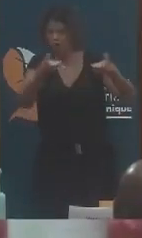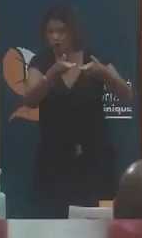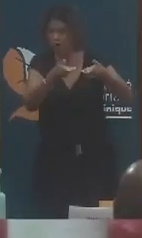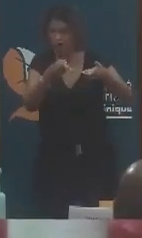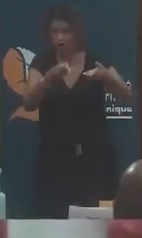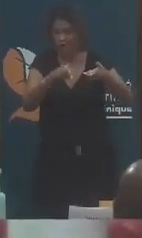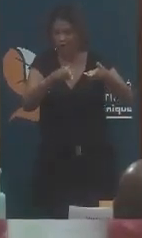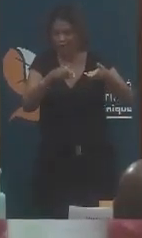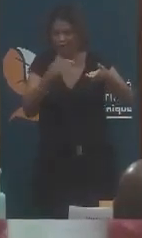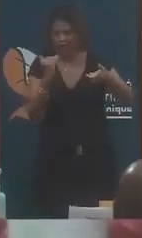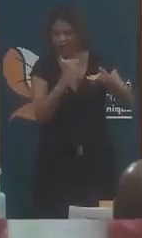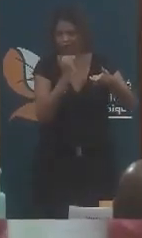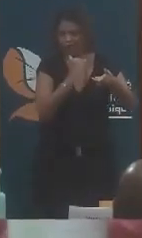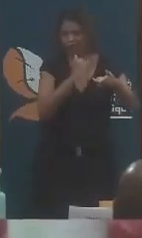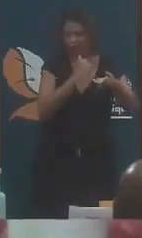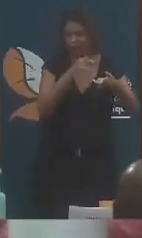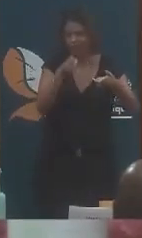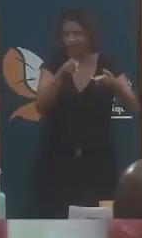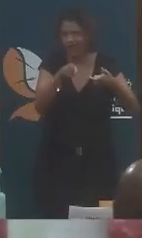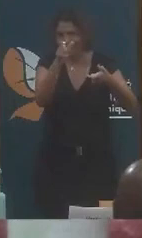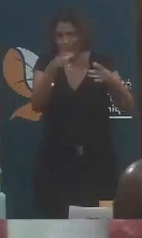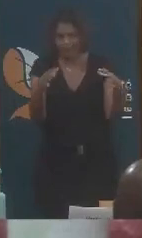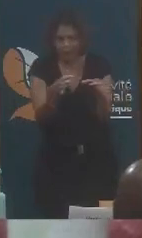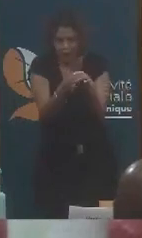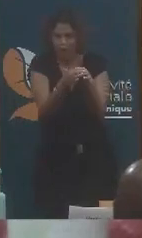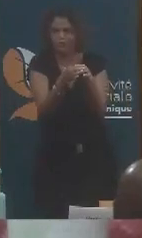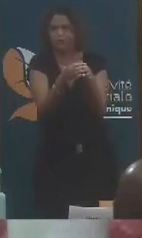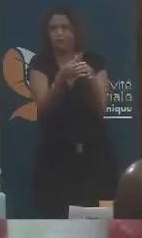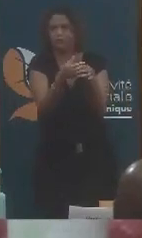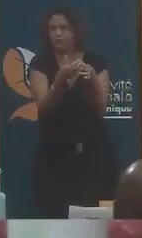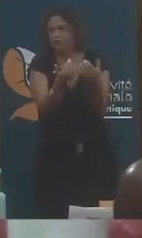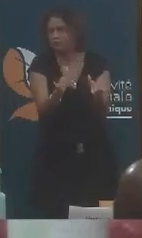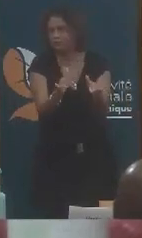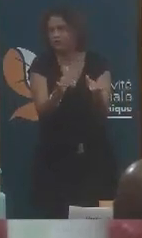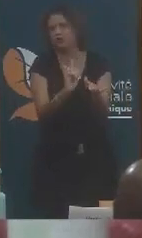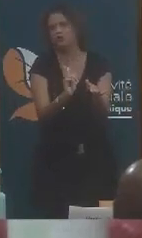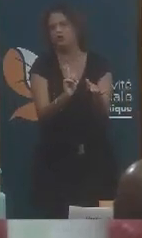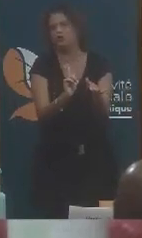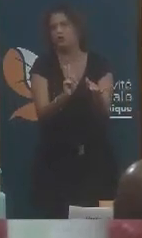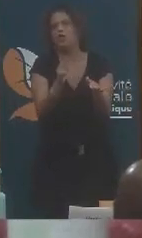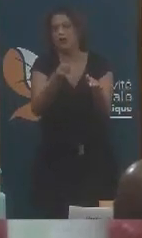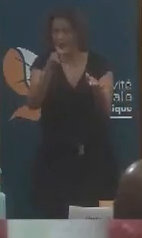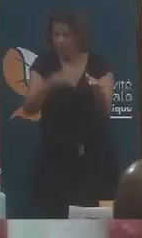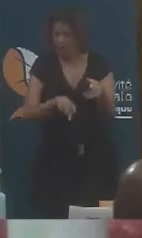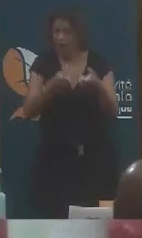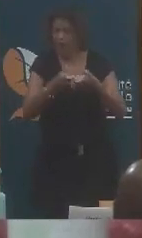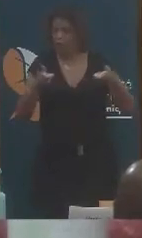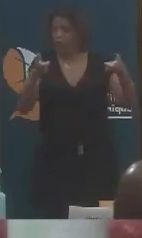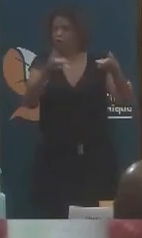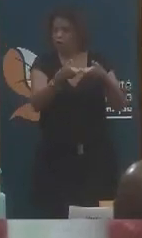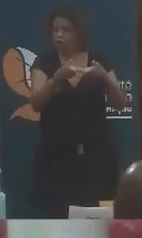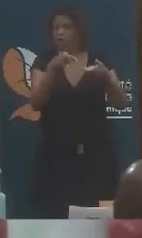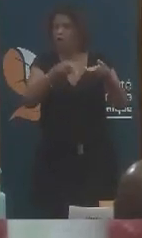va-vite, avec une minorité d'élus, comme ça s'est fait en juillet, mais un vrai congrès où